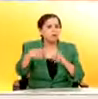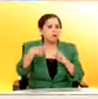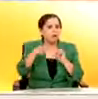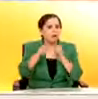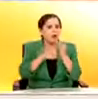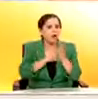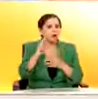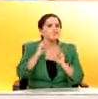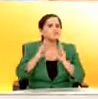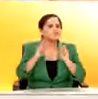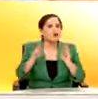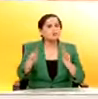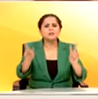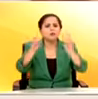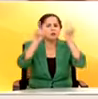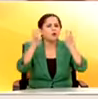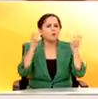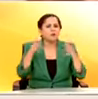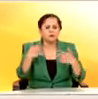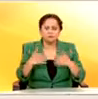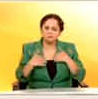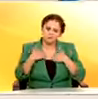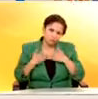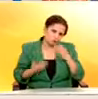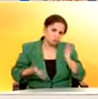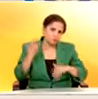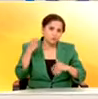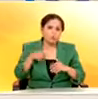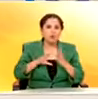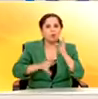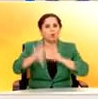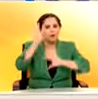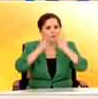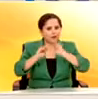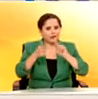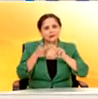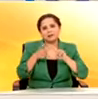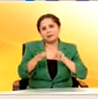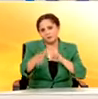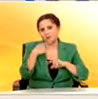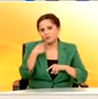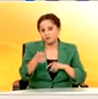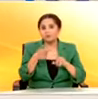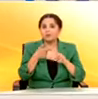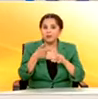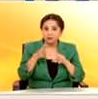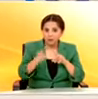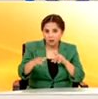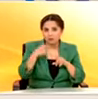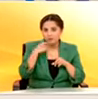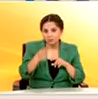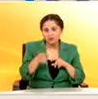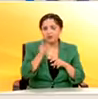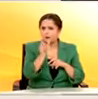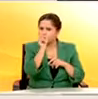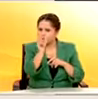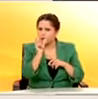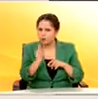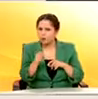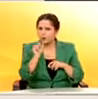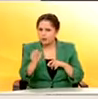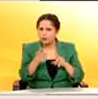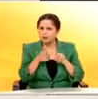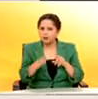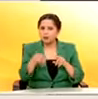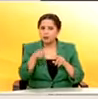तमिल संगमम की थीम बहुत ही रोचक है। लर्न तमिल, तमिल कर कलम।